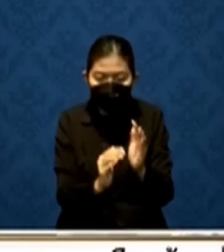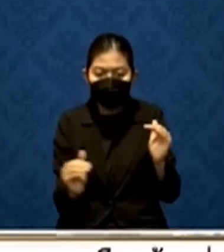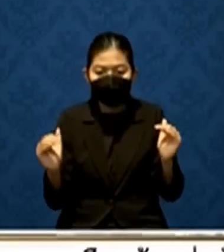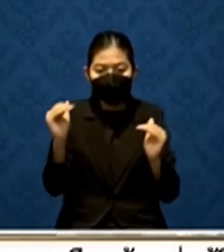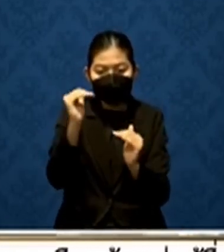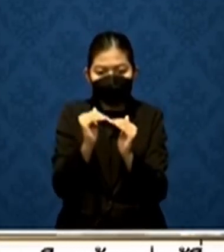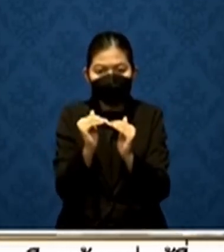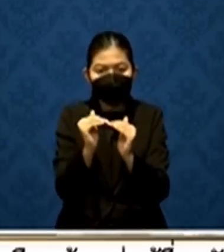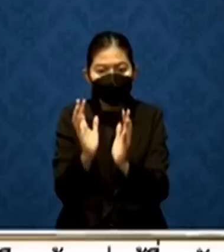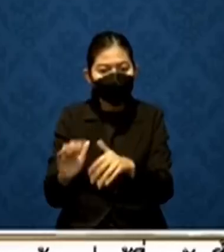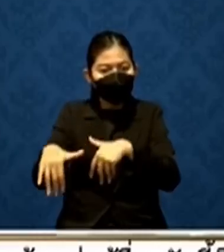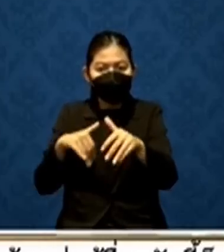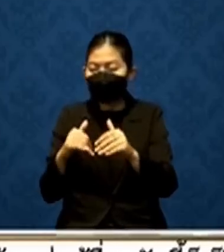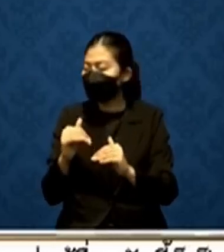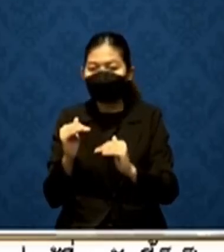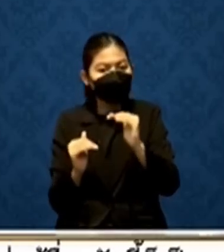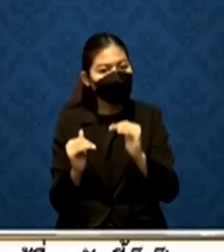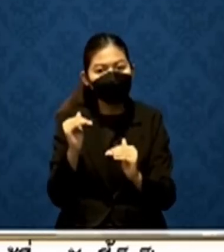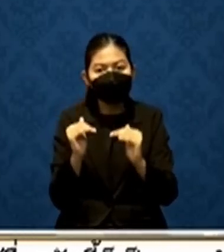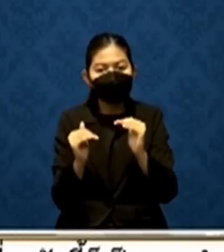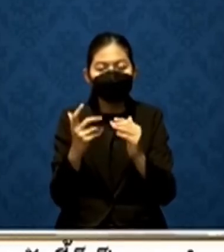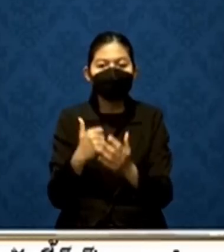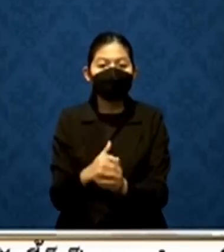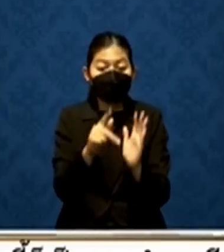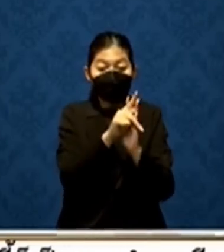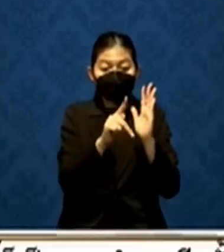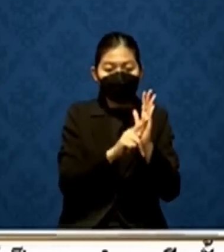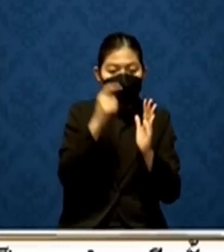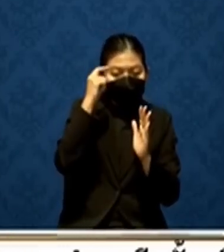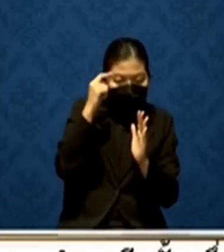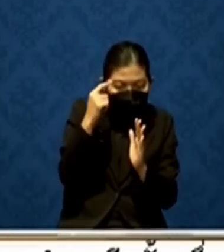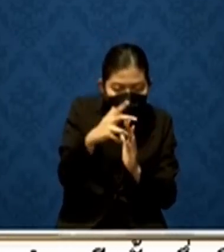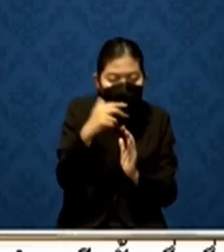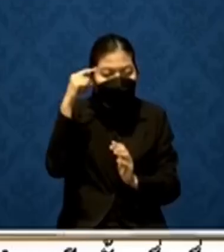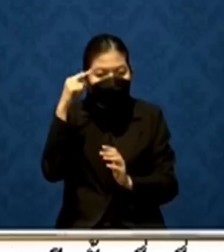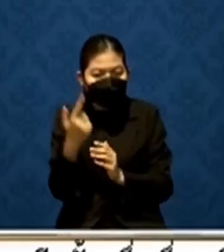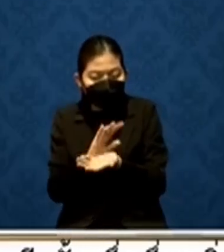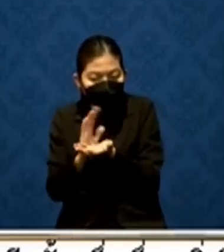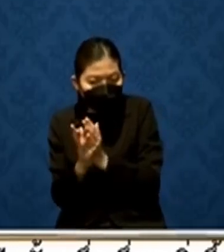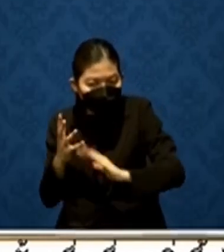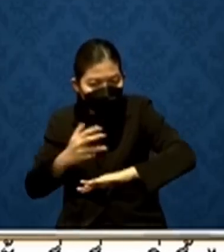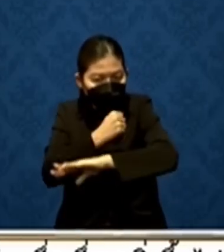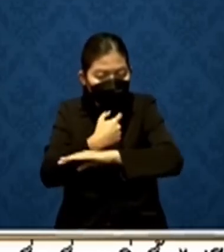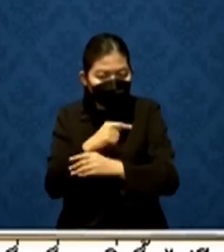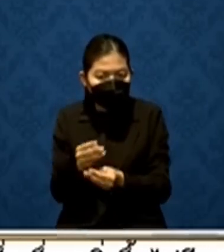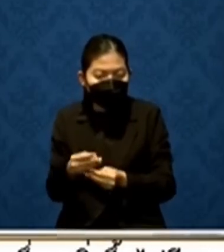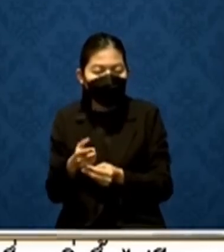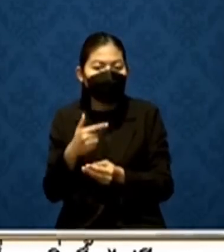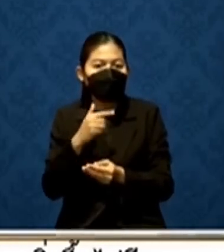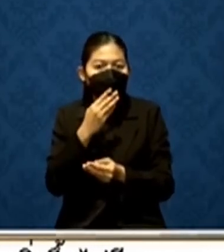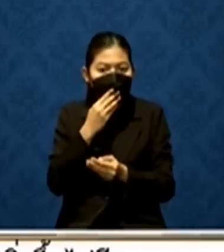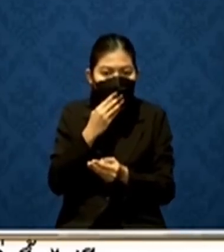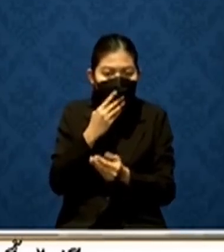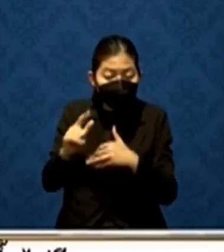พี่น้องประชาชนมุ่งใช้กฎหมายเป็นเครื่องมือทางการเมืองปิดปากประชาชนและ